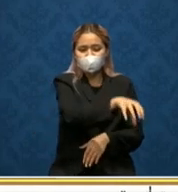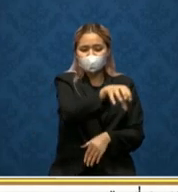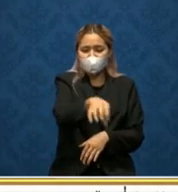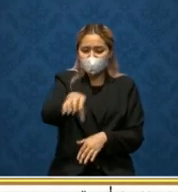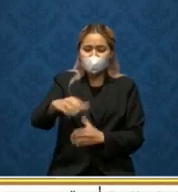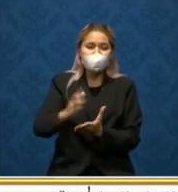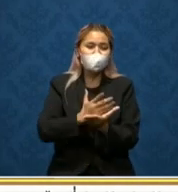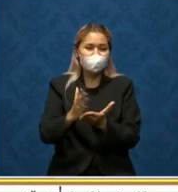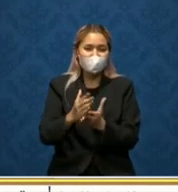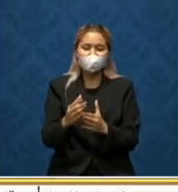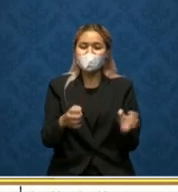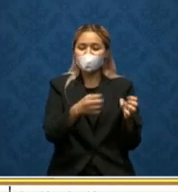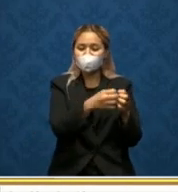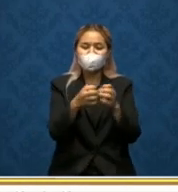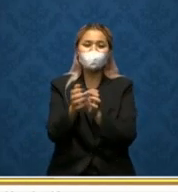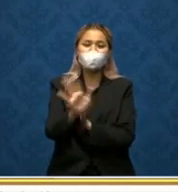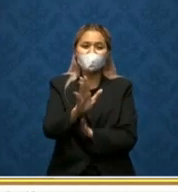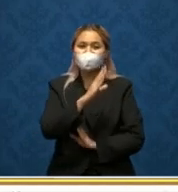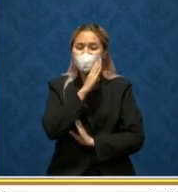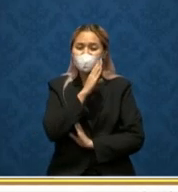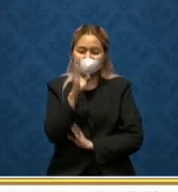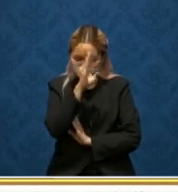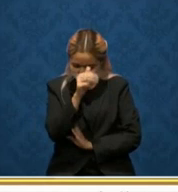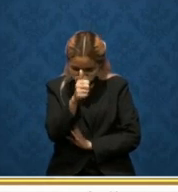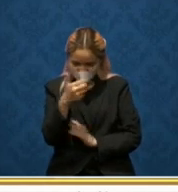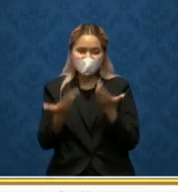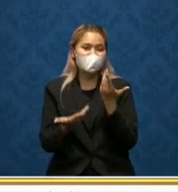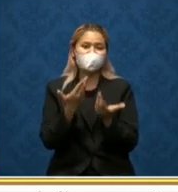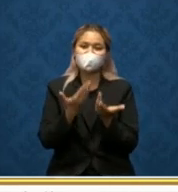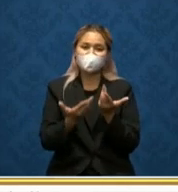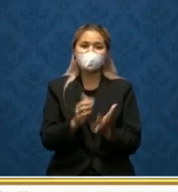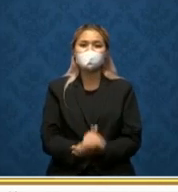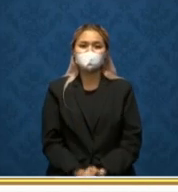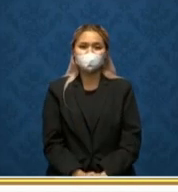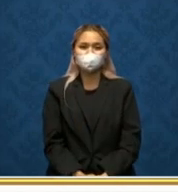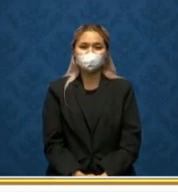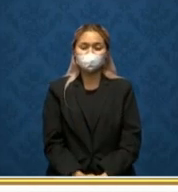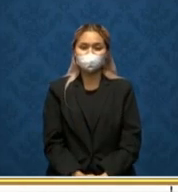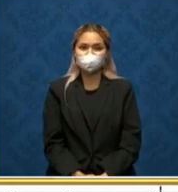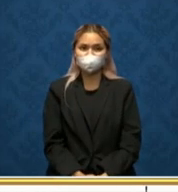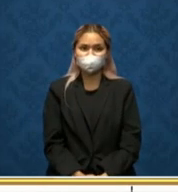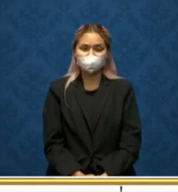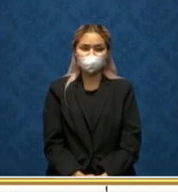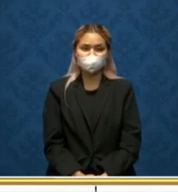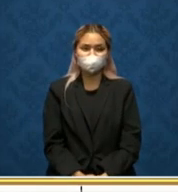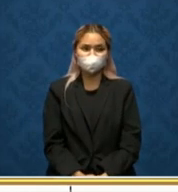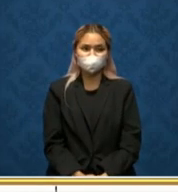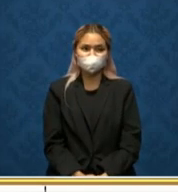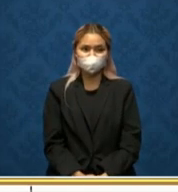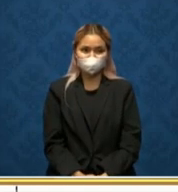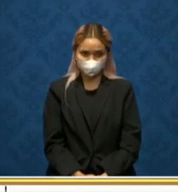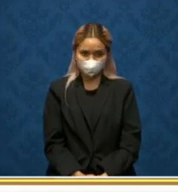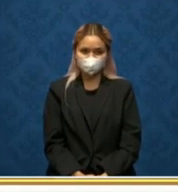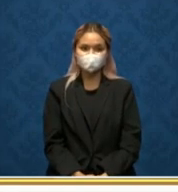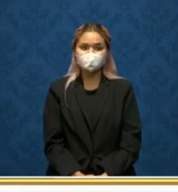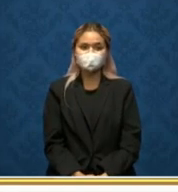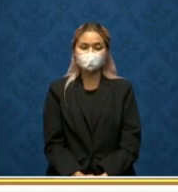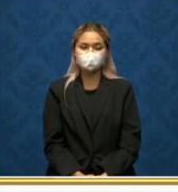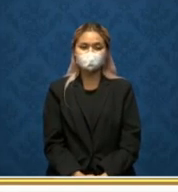กันเอาให้เต็มที่แล้วก็ให้เมากันถ้วนหน้าเลยท่ามาธาครับประเทศไทยมีสนามกอล์ฟมากที่สุดเนี่ย